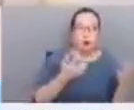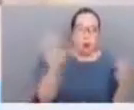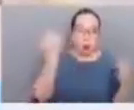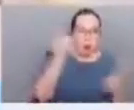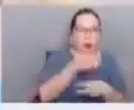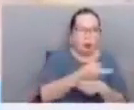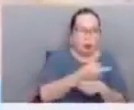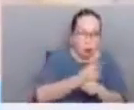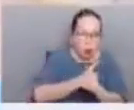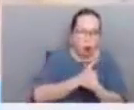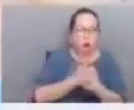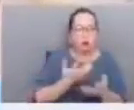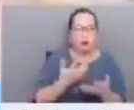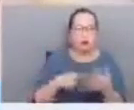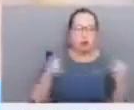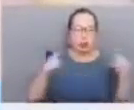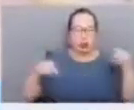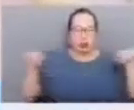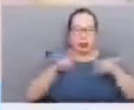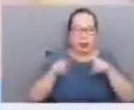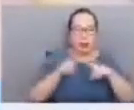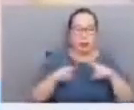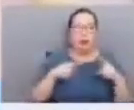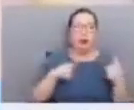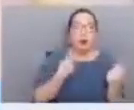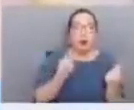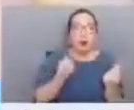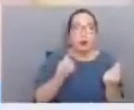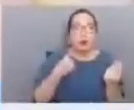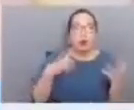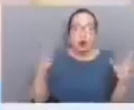loan at kailan po daw ito magiging available, sir?